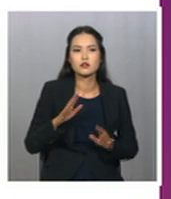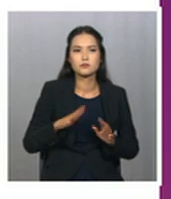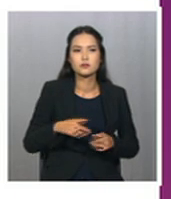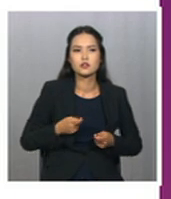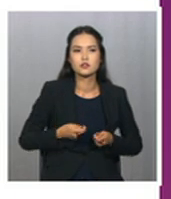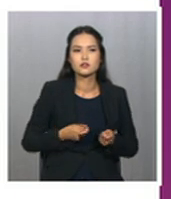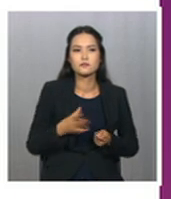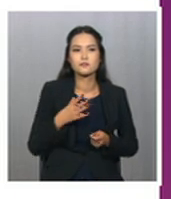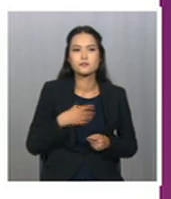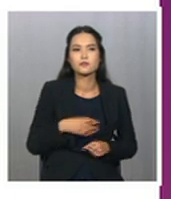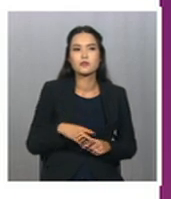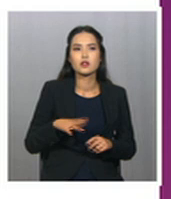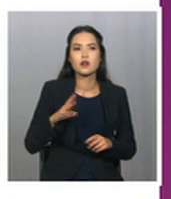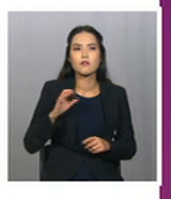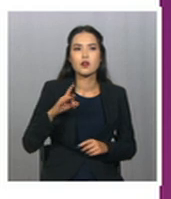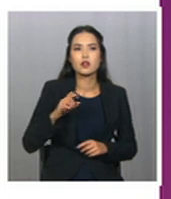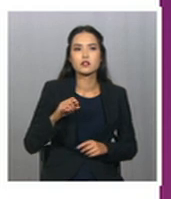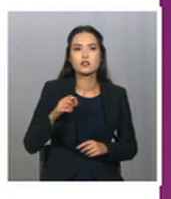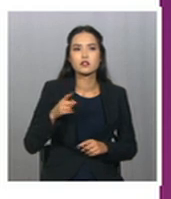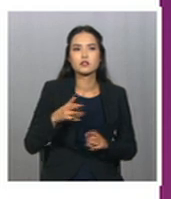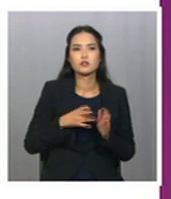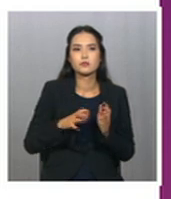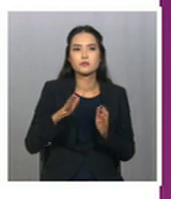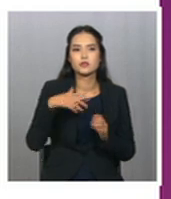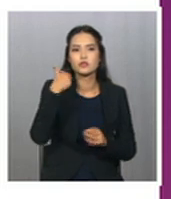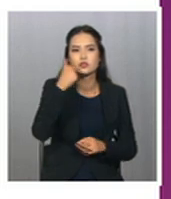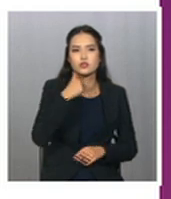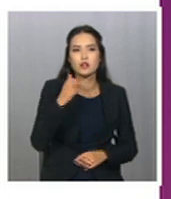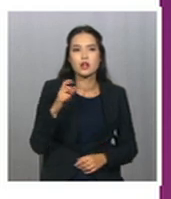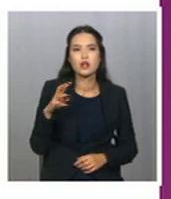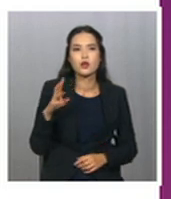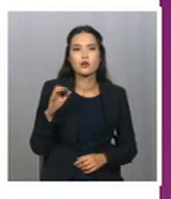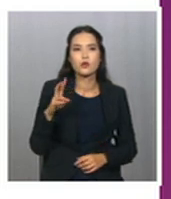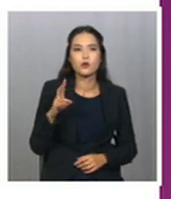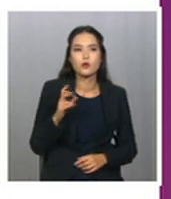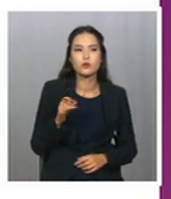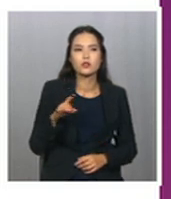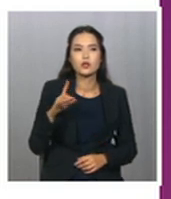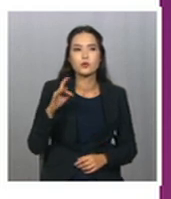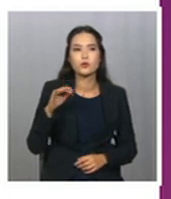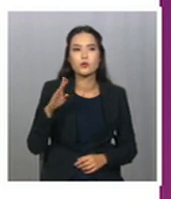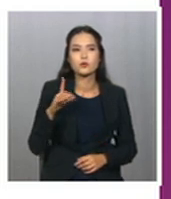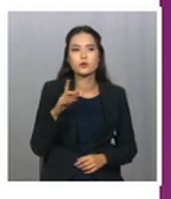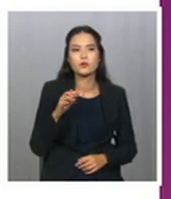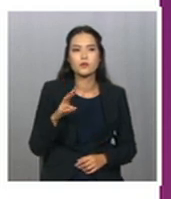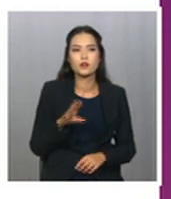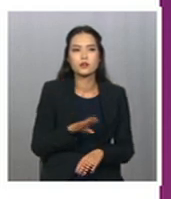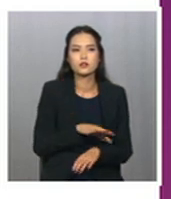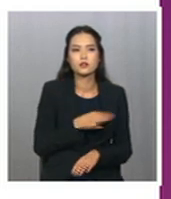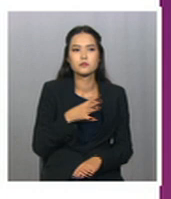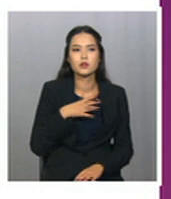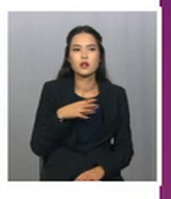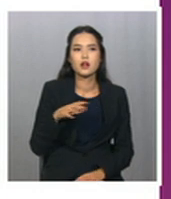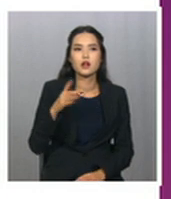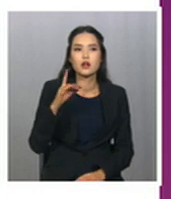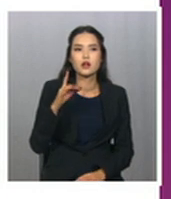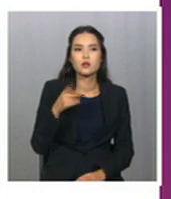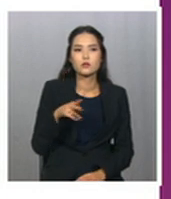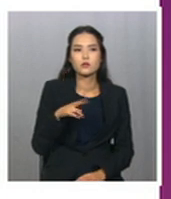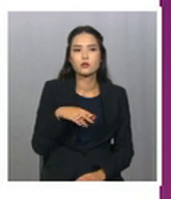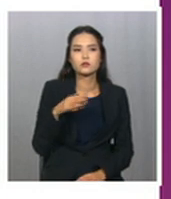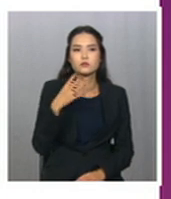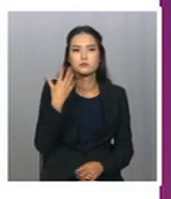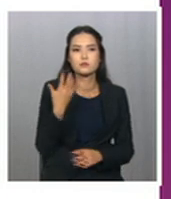Франклин Делано Рузвельт 1905 жылы Элеонора Рузвельтке үйленеді. Элеонора Франклинге 5-ші